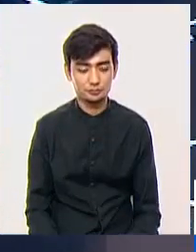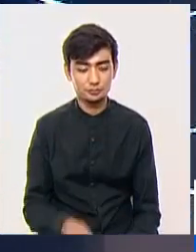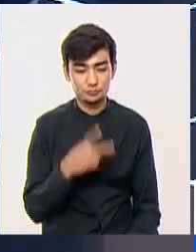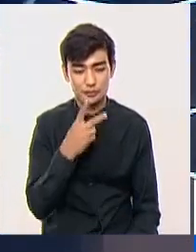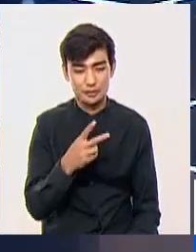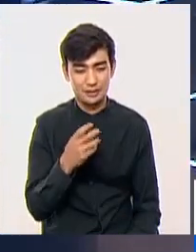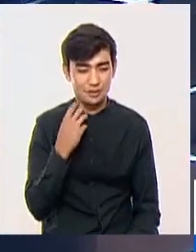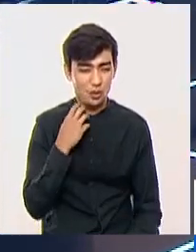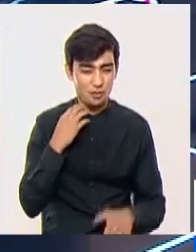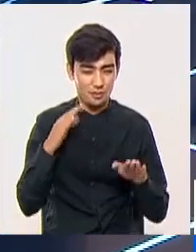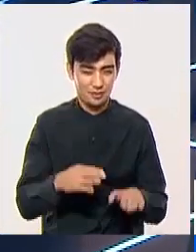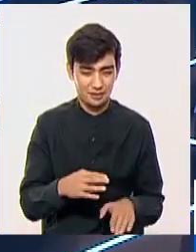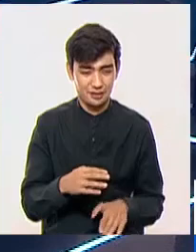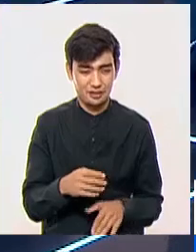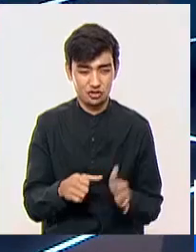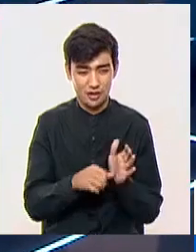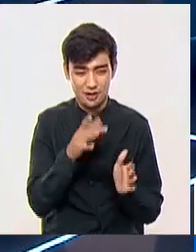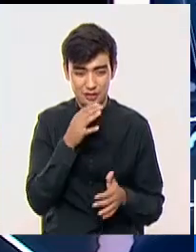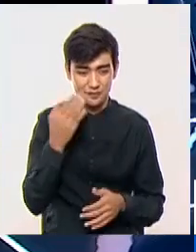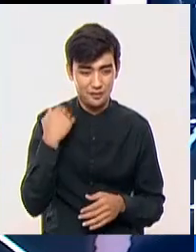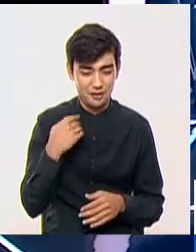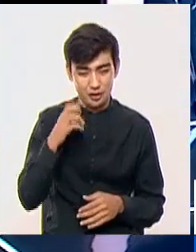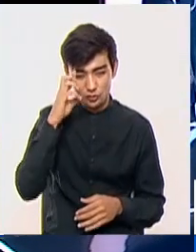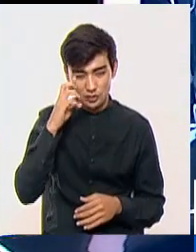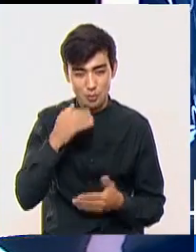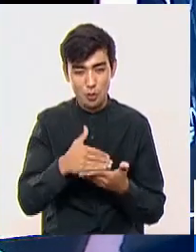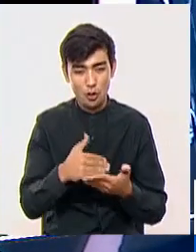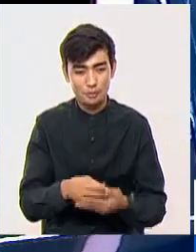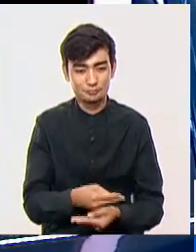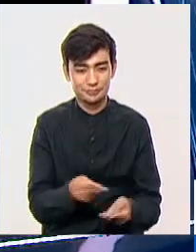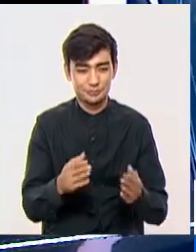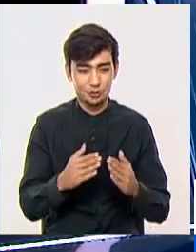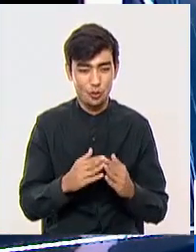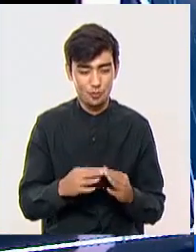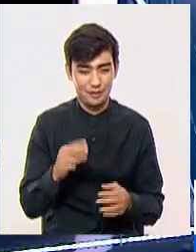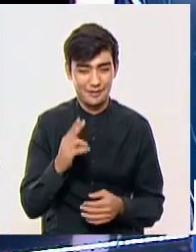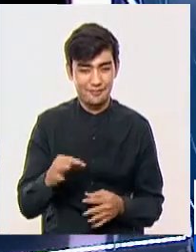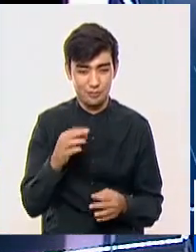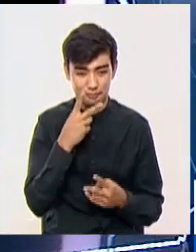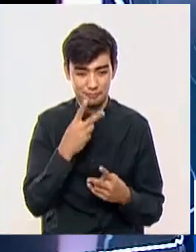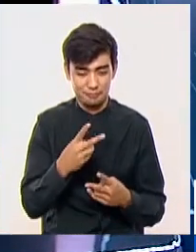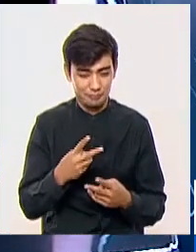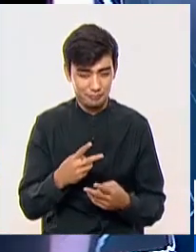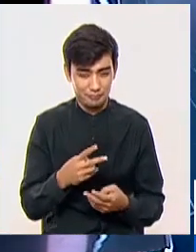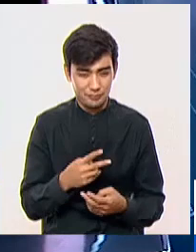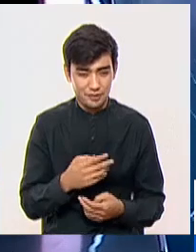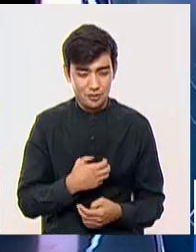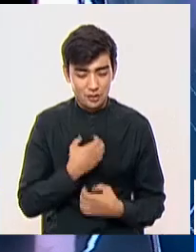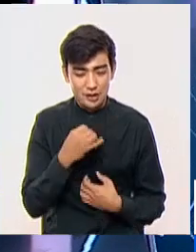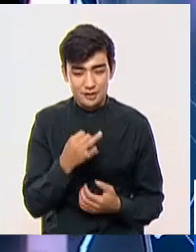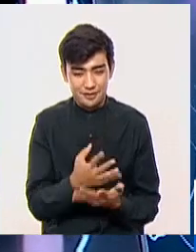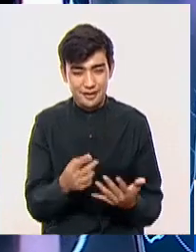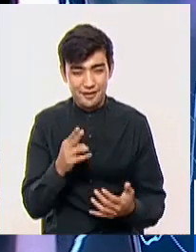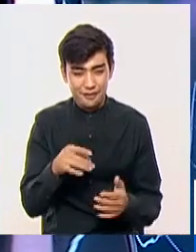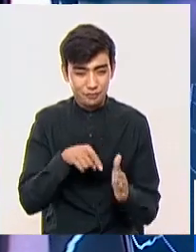Бұл Қызылордадағы осыдан тура 6 жыл бұрын мемлекеттік бағдарламамен берілген көп қабатты үйдің көрінісі. Бірнеше